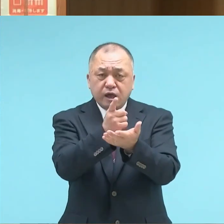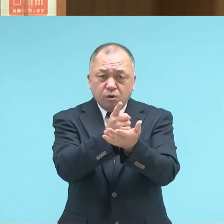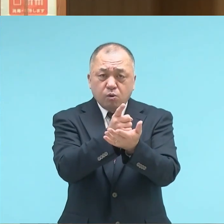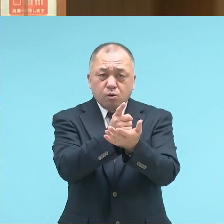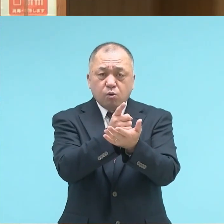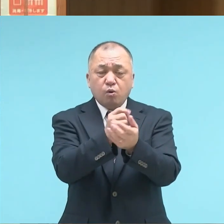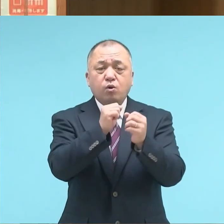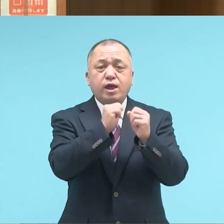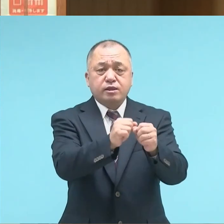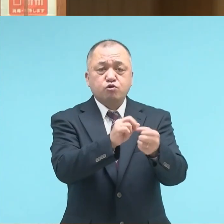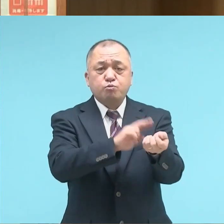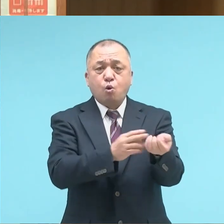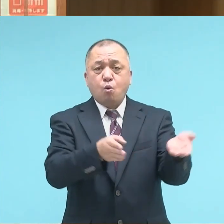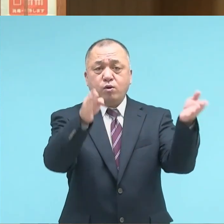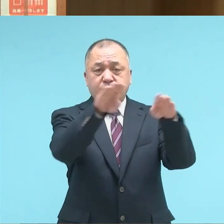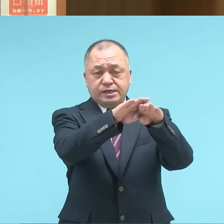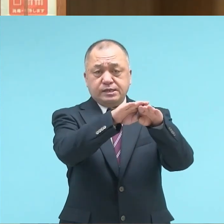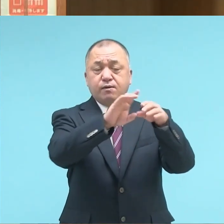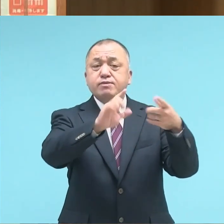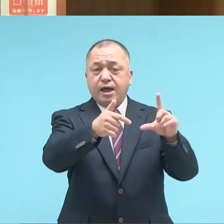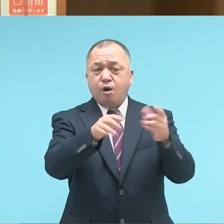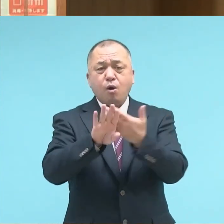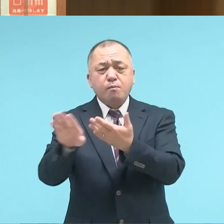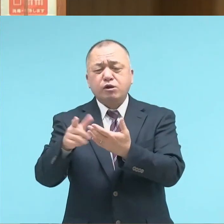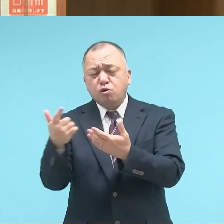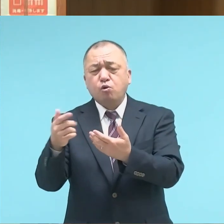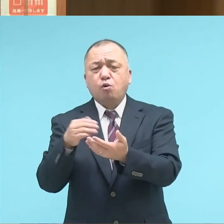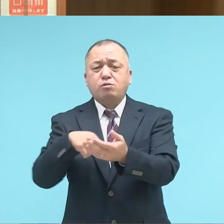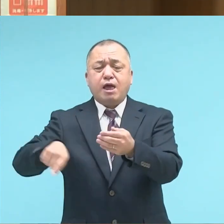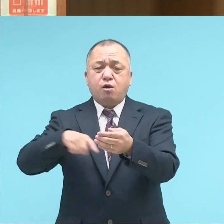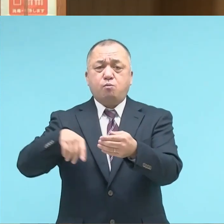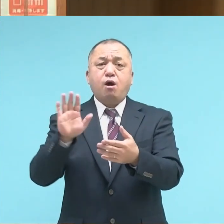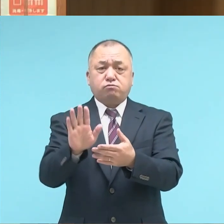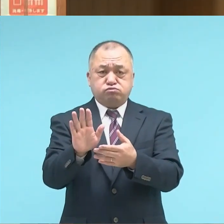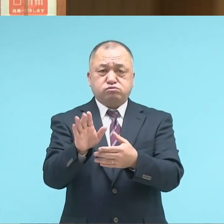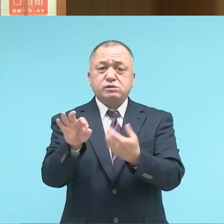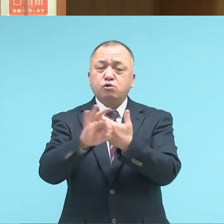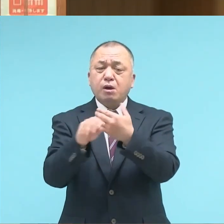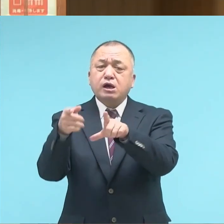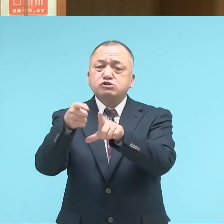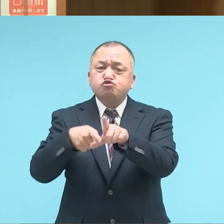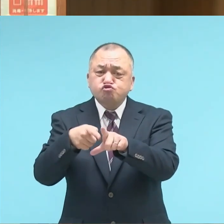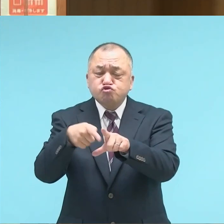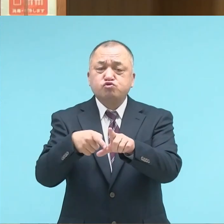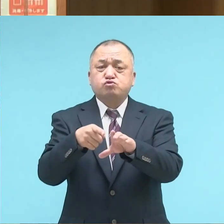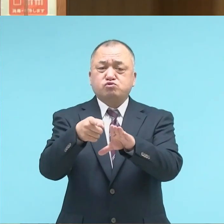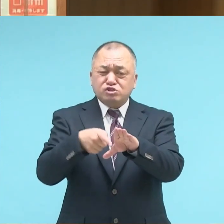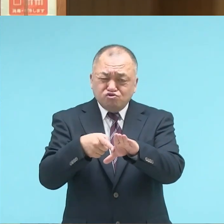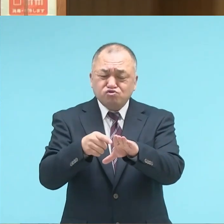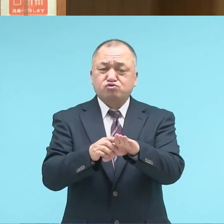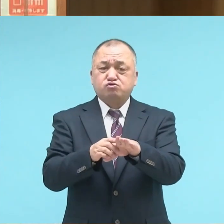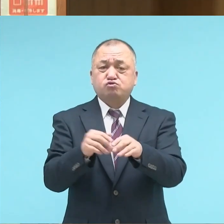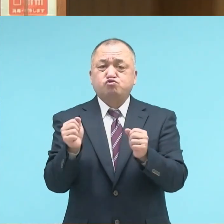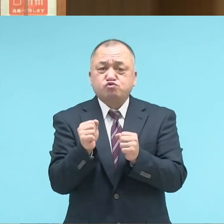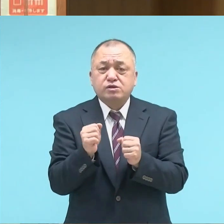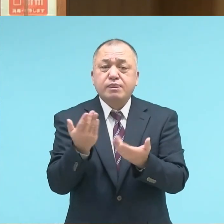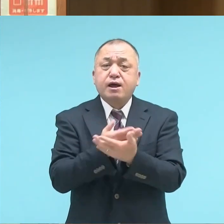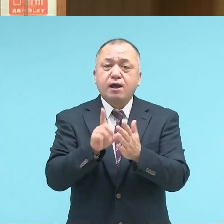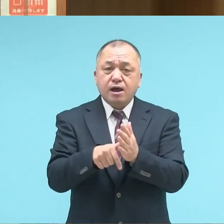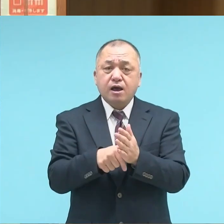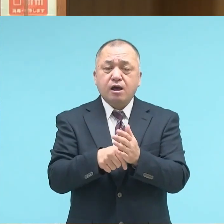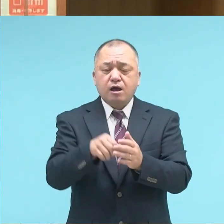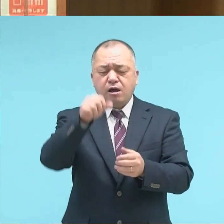は見てるわけではなくて、いろんな手術ですとか冬になってですね、いろいろ病状